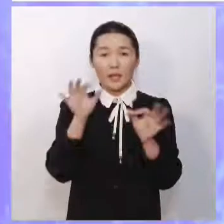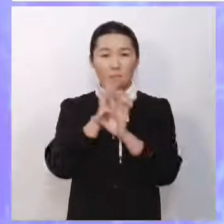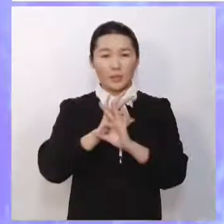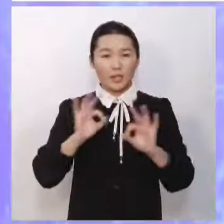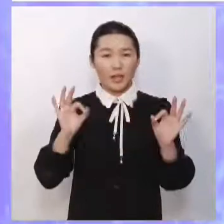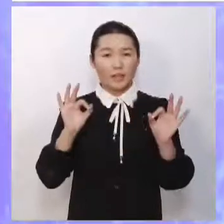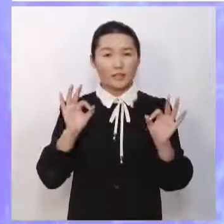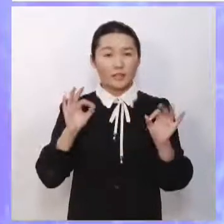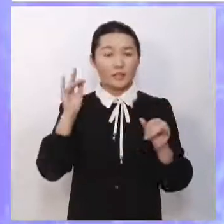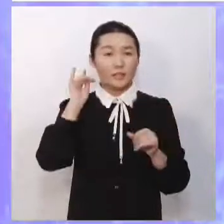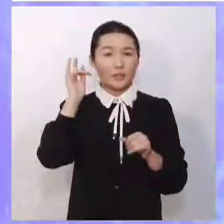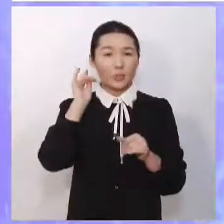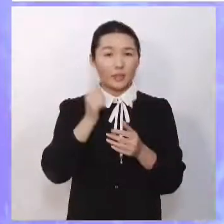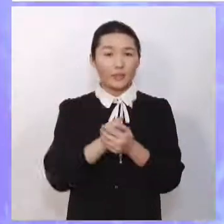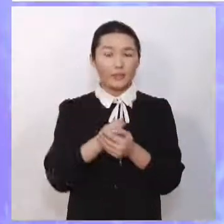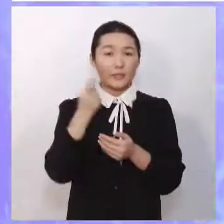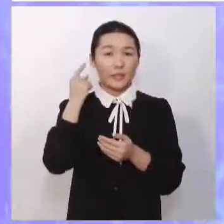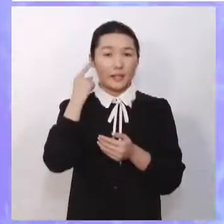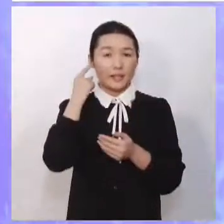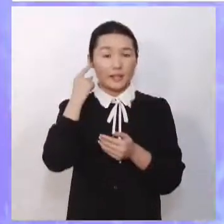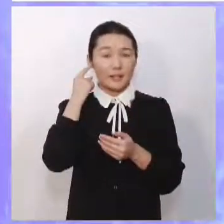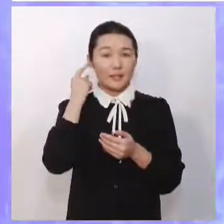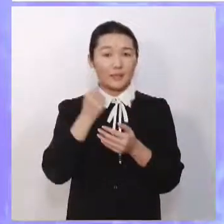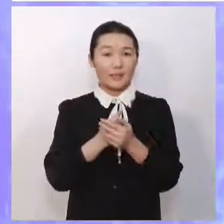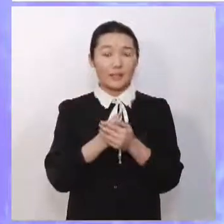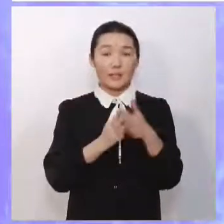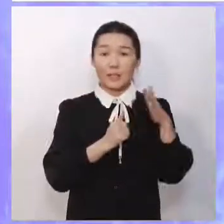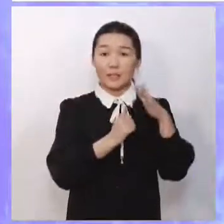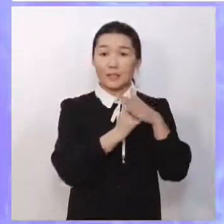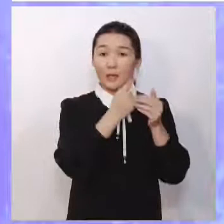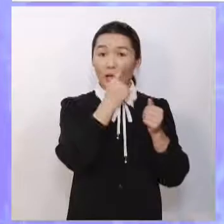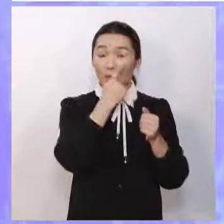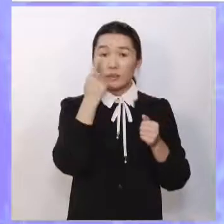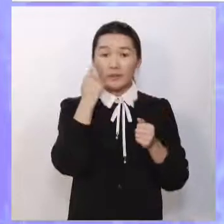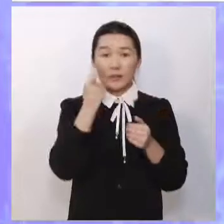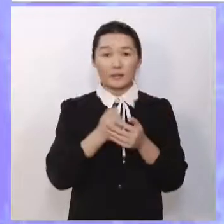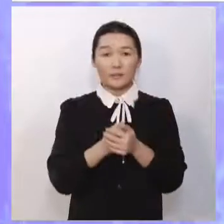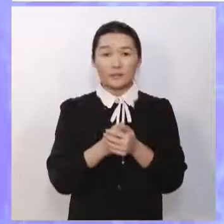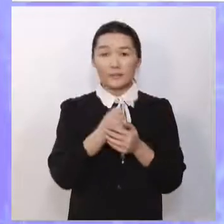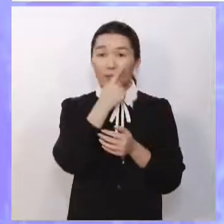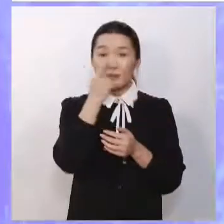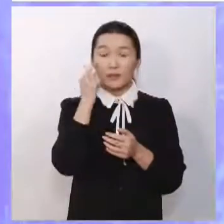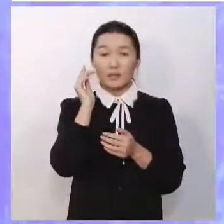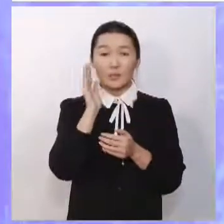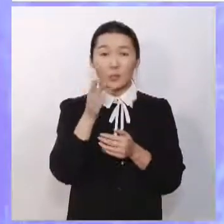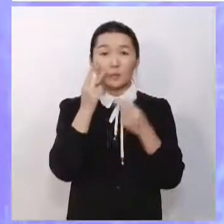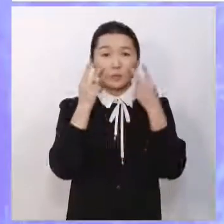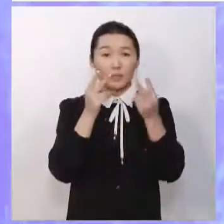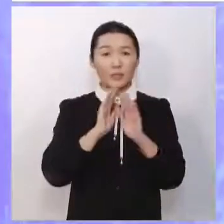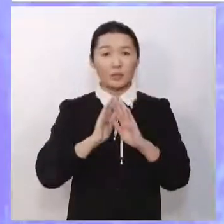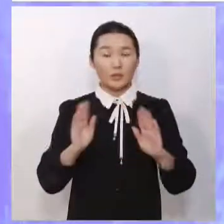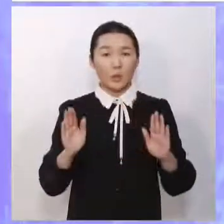звуки. Свет достигает глаз. Глаза будут смотреть только на